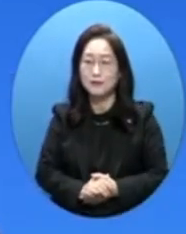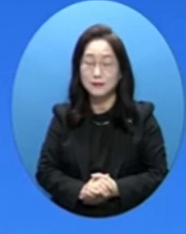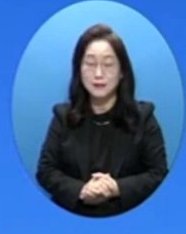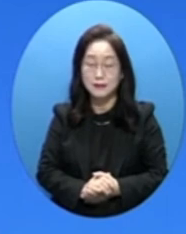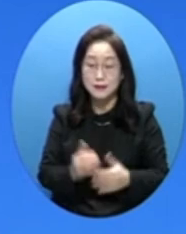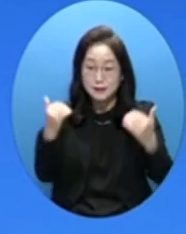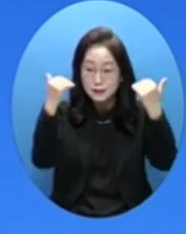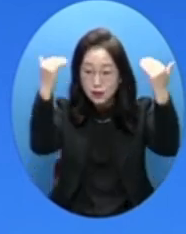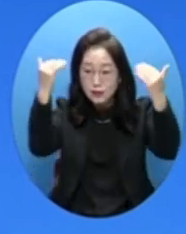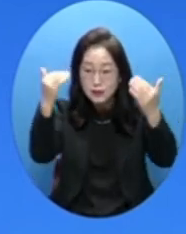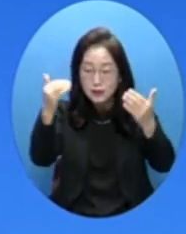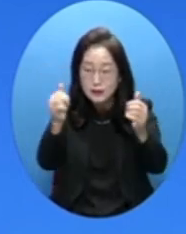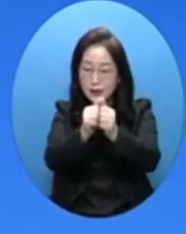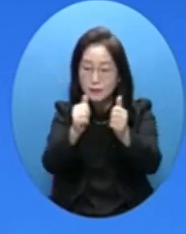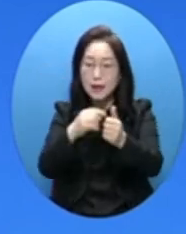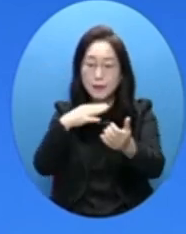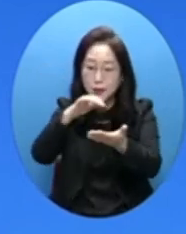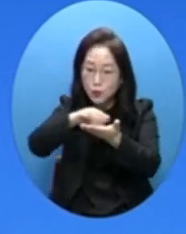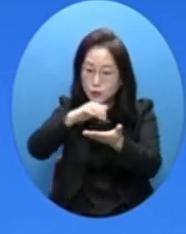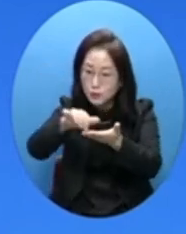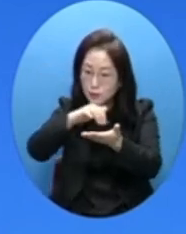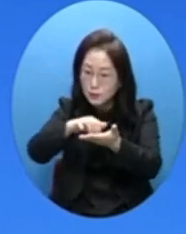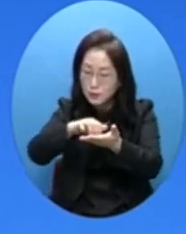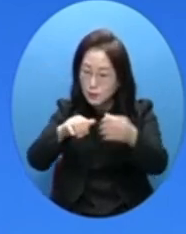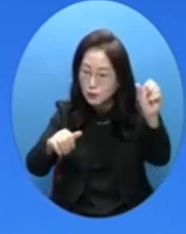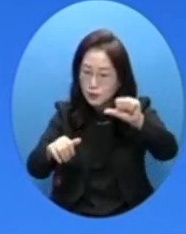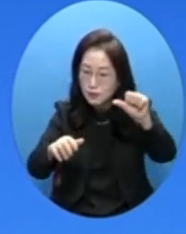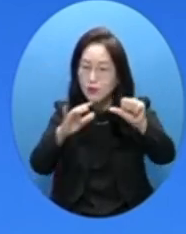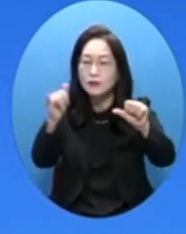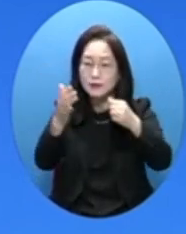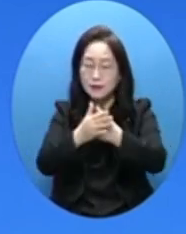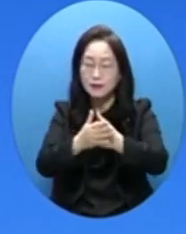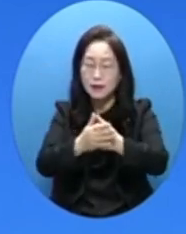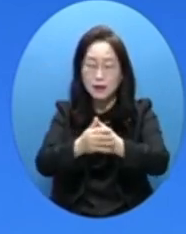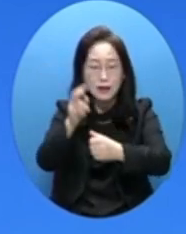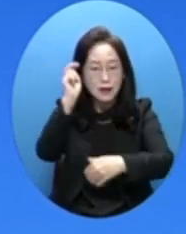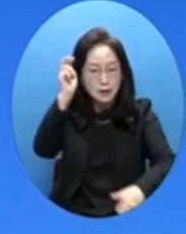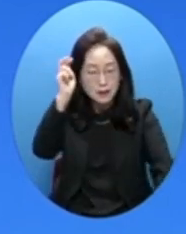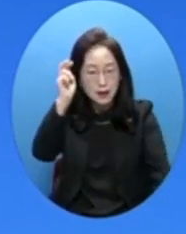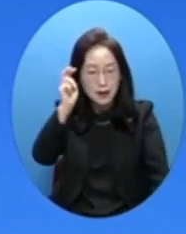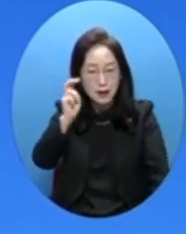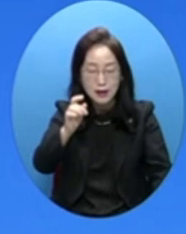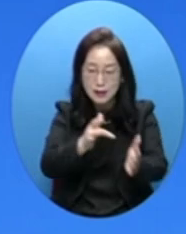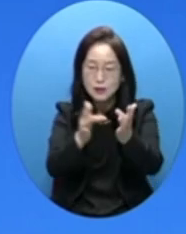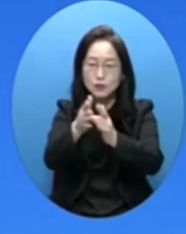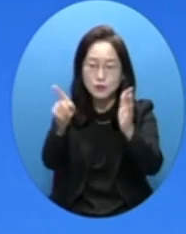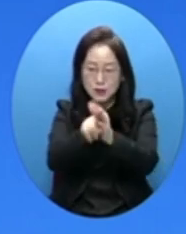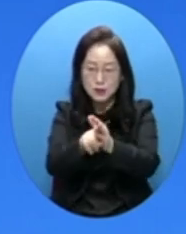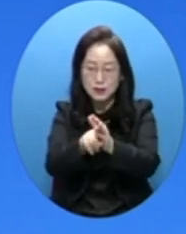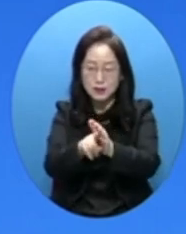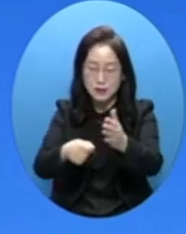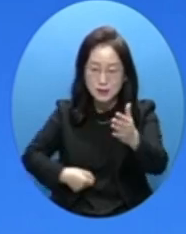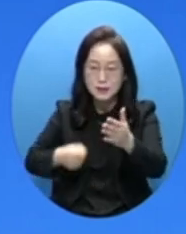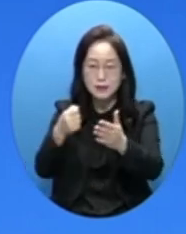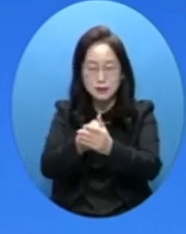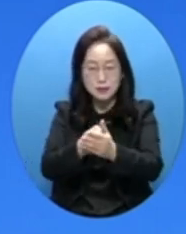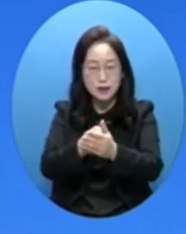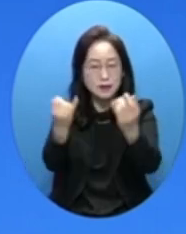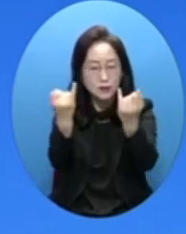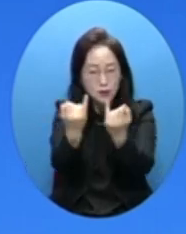성인 남자만 5,000명이니까 아마 그날 말씀을 듣고 예수 믿기로 결심한 사람은